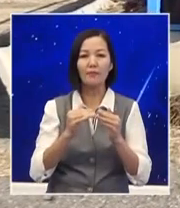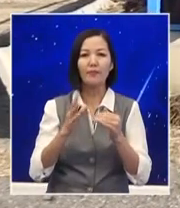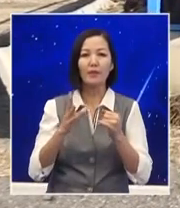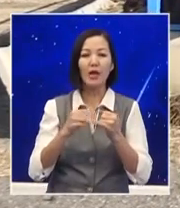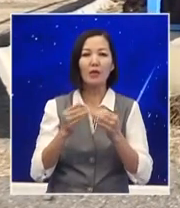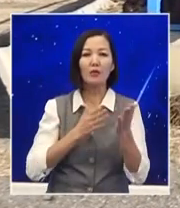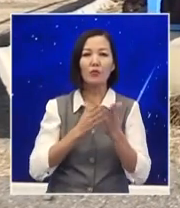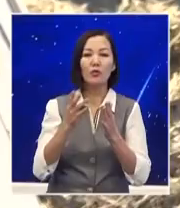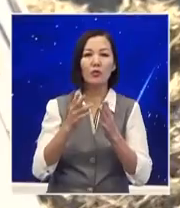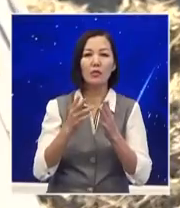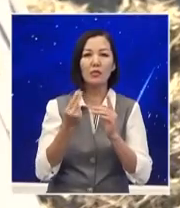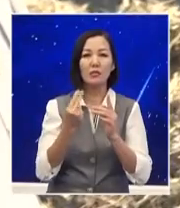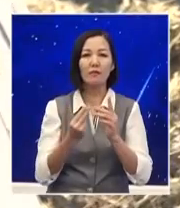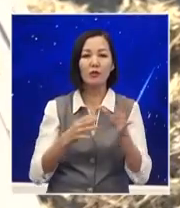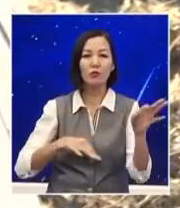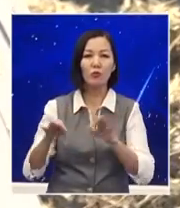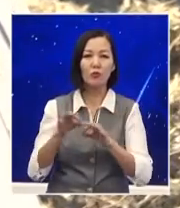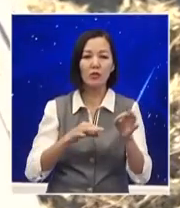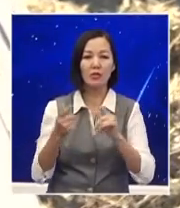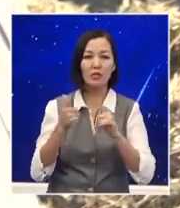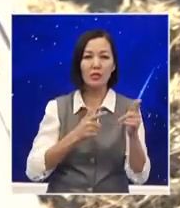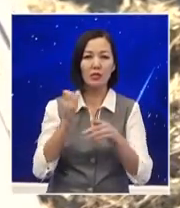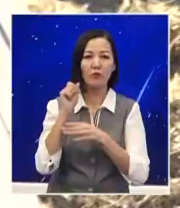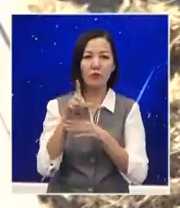кешенін цифрландыру жол картасын әзірлеуді тапсырды.